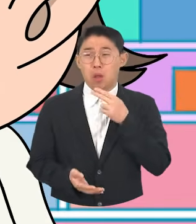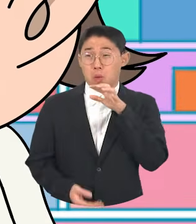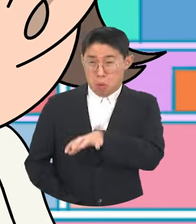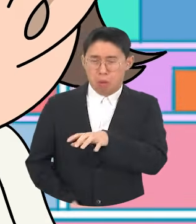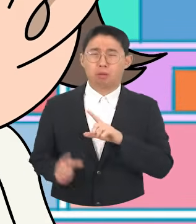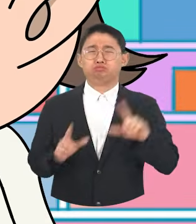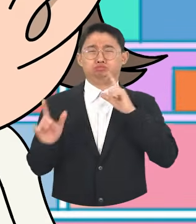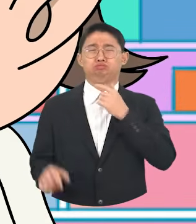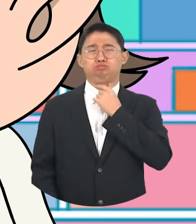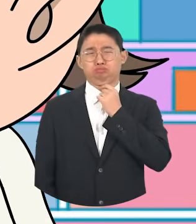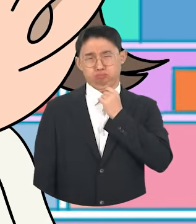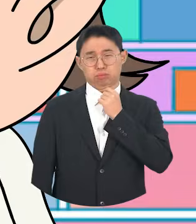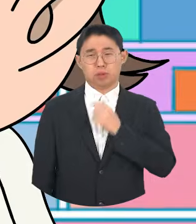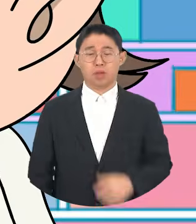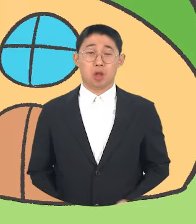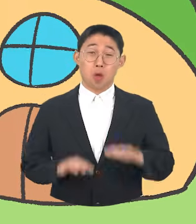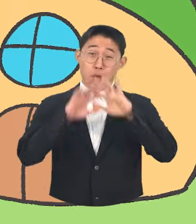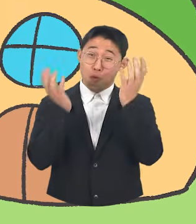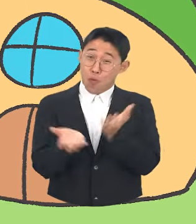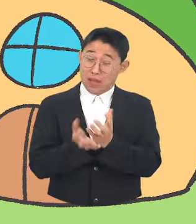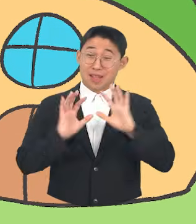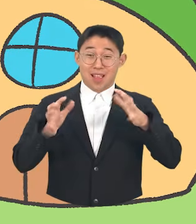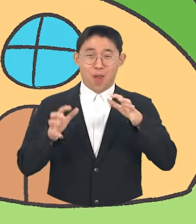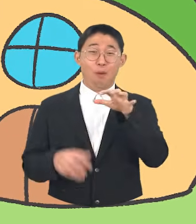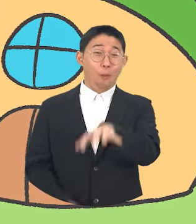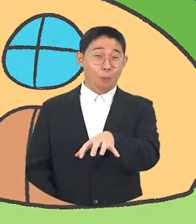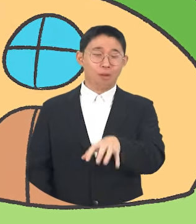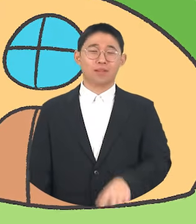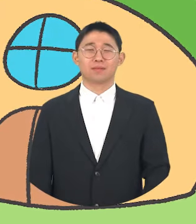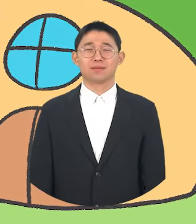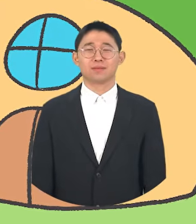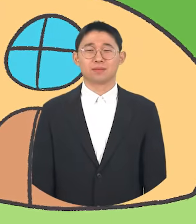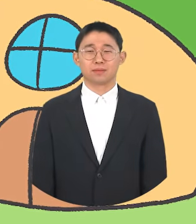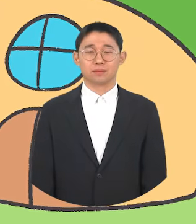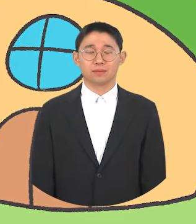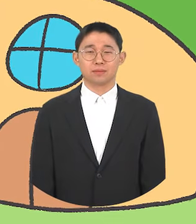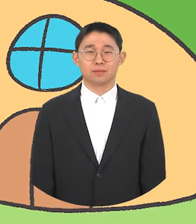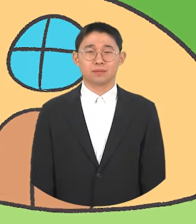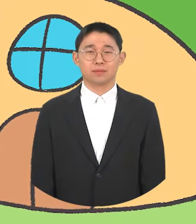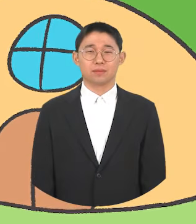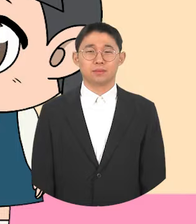연필도 없는 곳에서 살고 싶어요. 둥글나라 같은 곳이요.